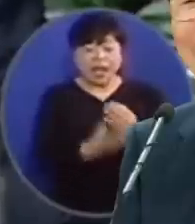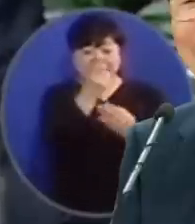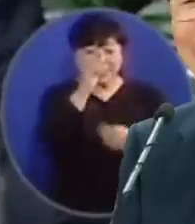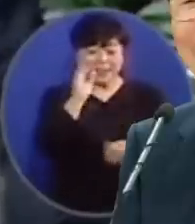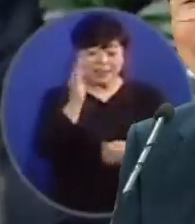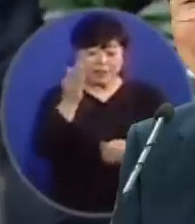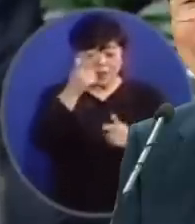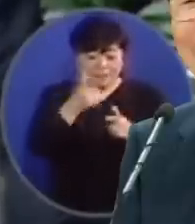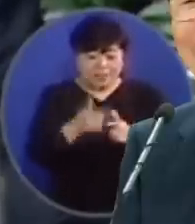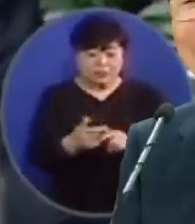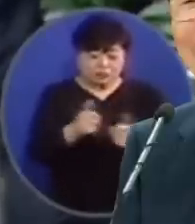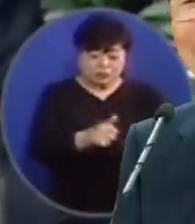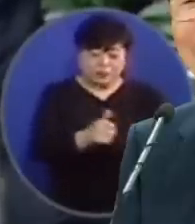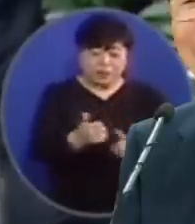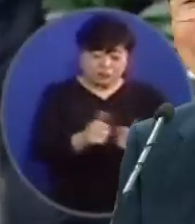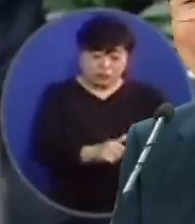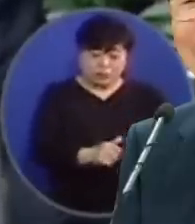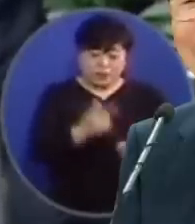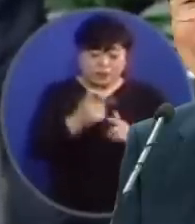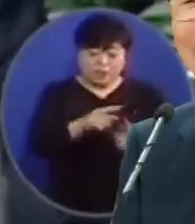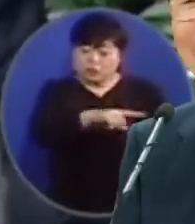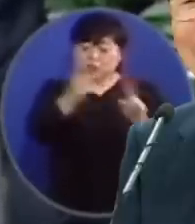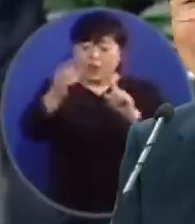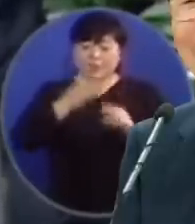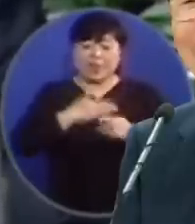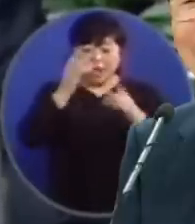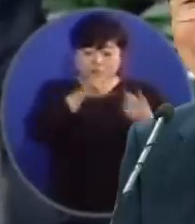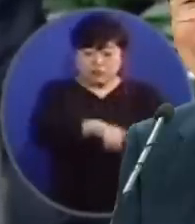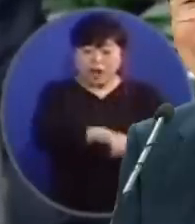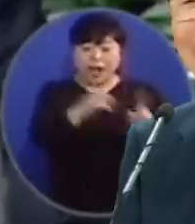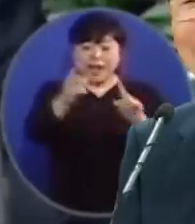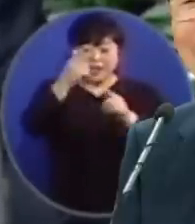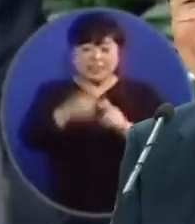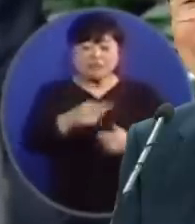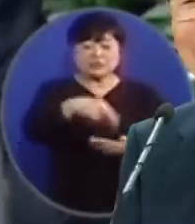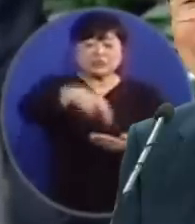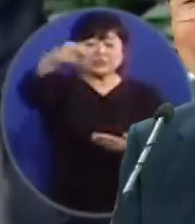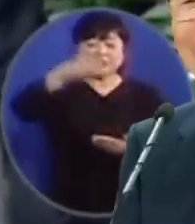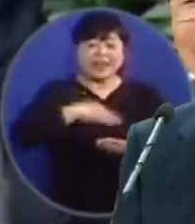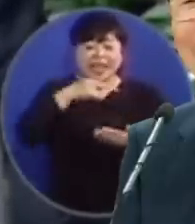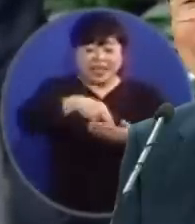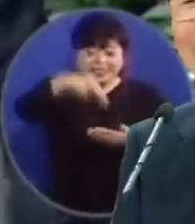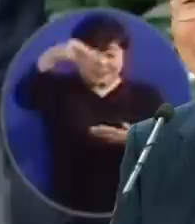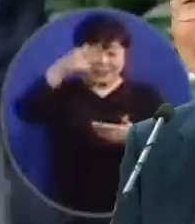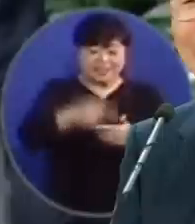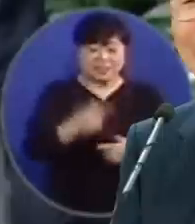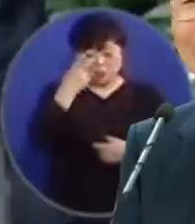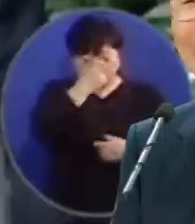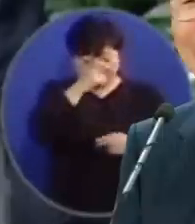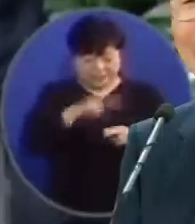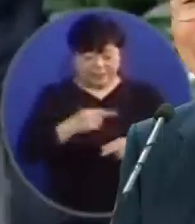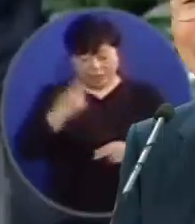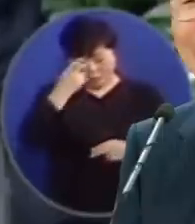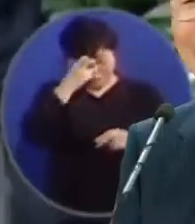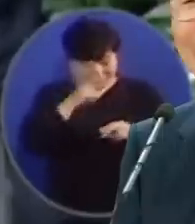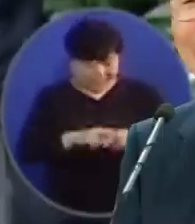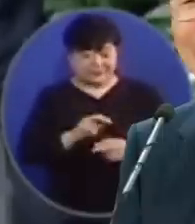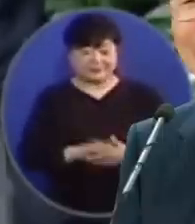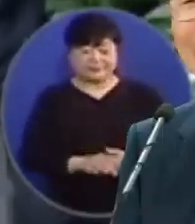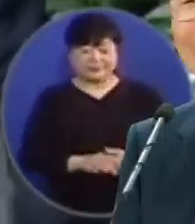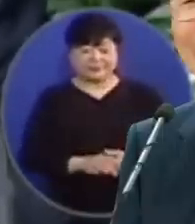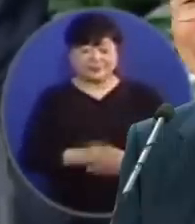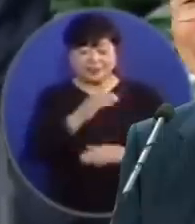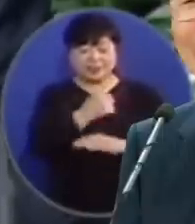것입니다. 예수 죽음 내 죽음, 예수 부활 내 부활, 예수 성천 내 성천, 예수 보좌 내 보좌.